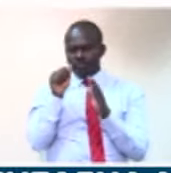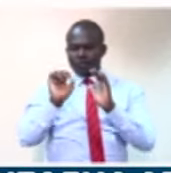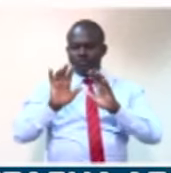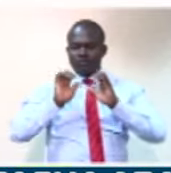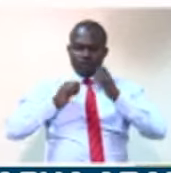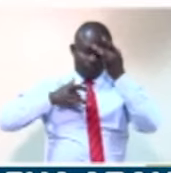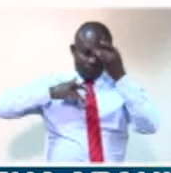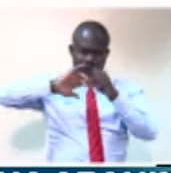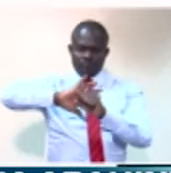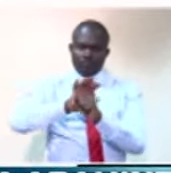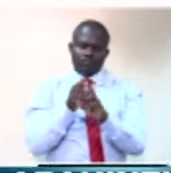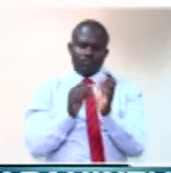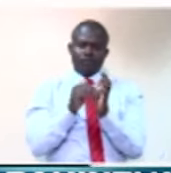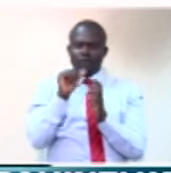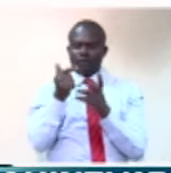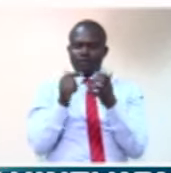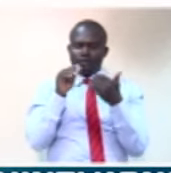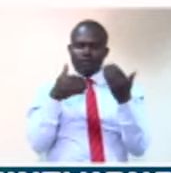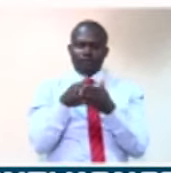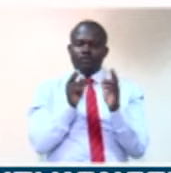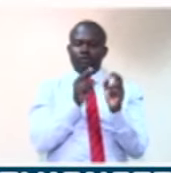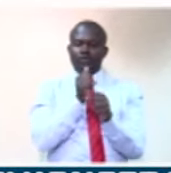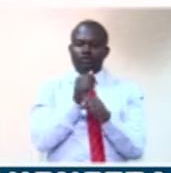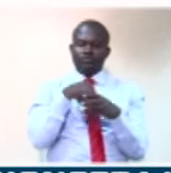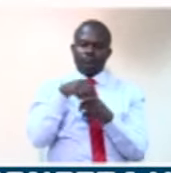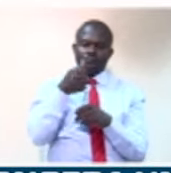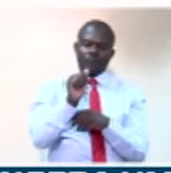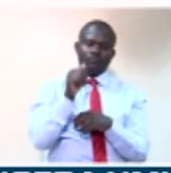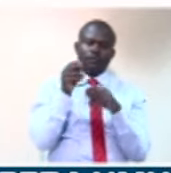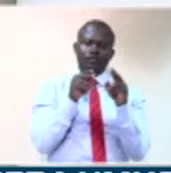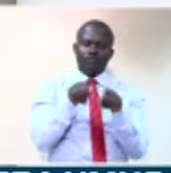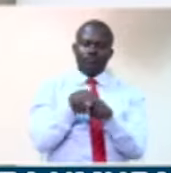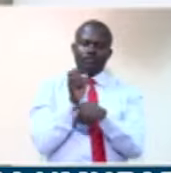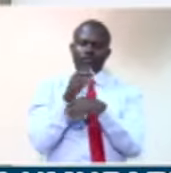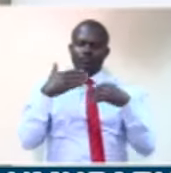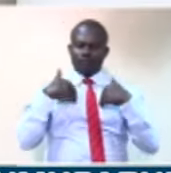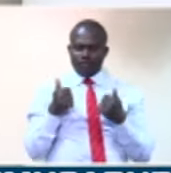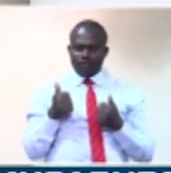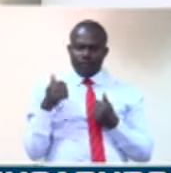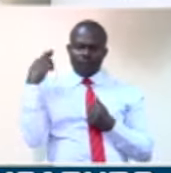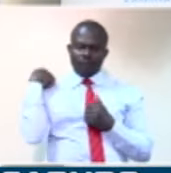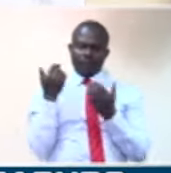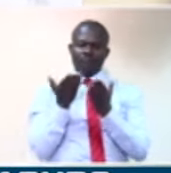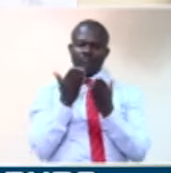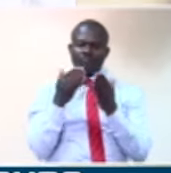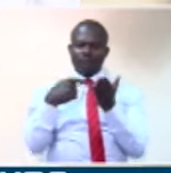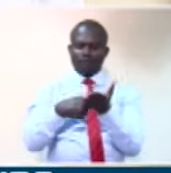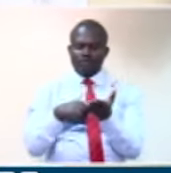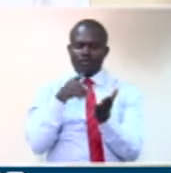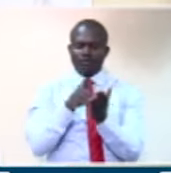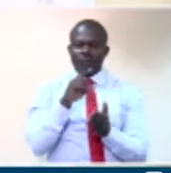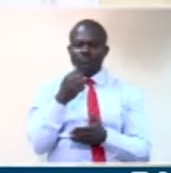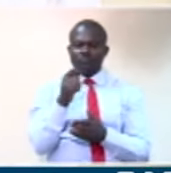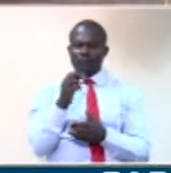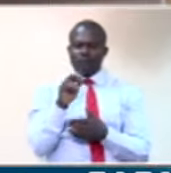COVID n'ibindi byose kandi basanzwe banakora mu kazi kabo gasanzwe nk'abajyanama b'ubuzima. Ushinzwe serivisi y'ubuvuzi muri RBC Dr. Gatare